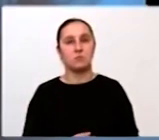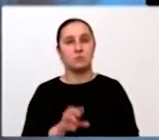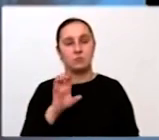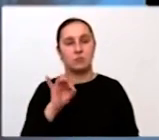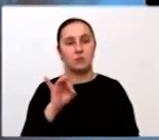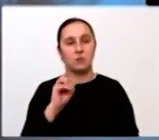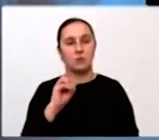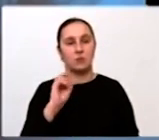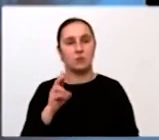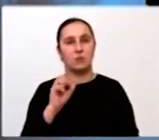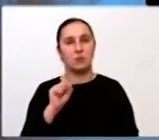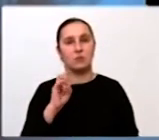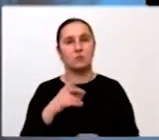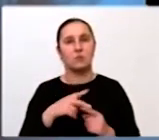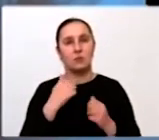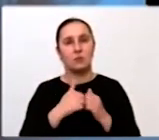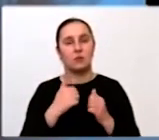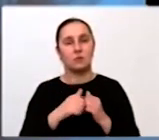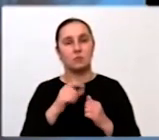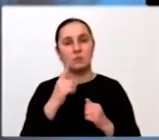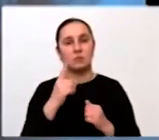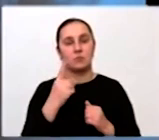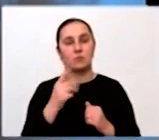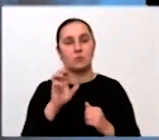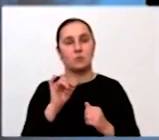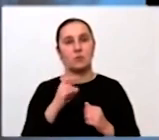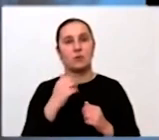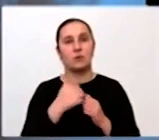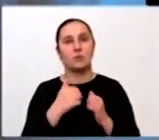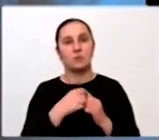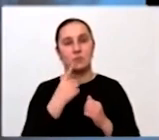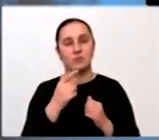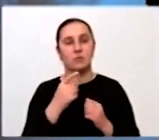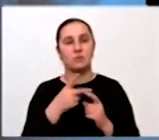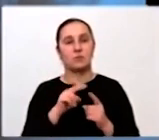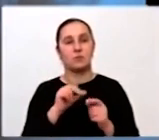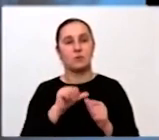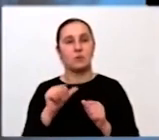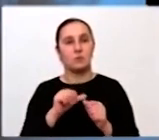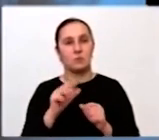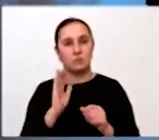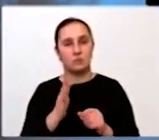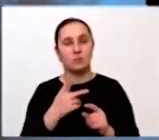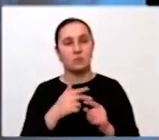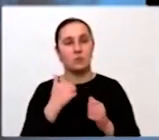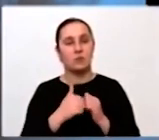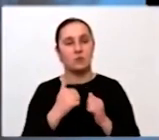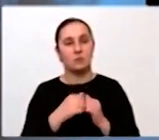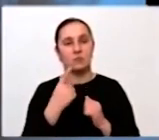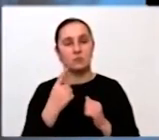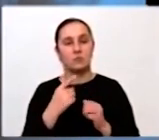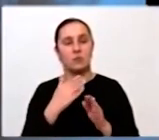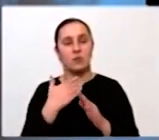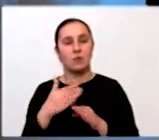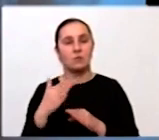Break up. Demak, har bir bukvani, har bir harfni bizda alohida qilib berdi. Endi har birini